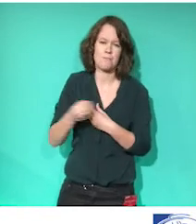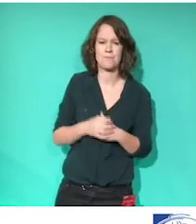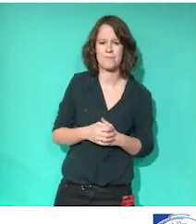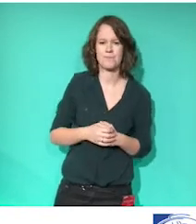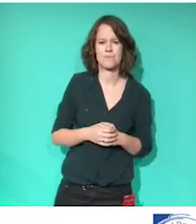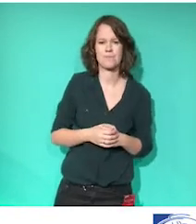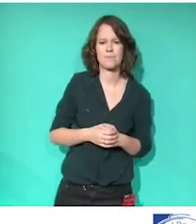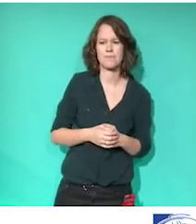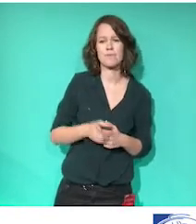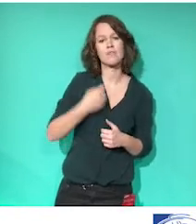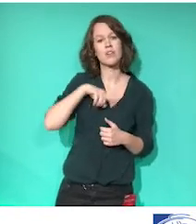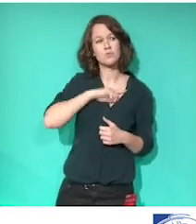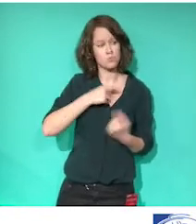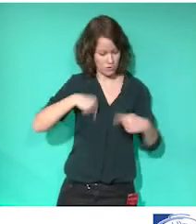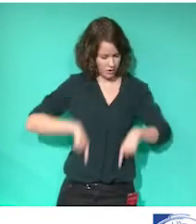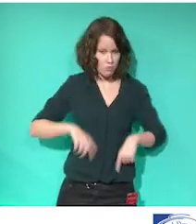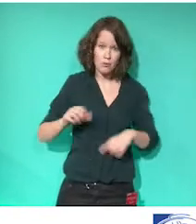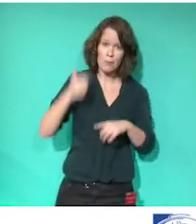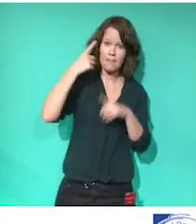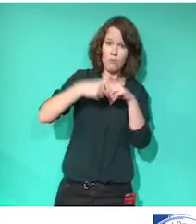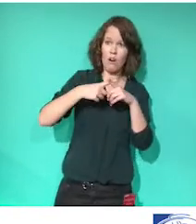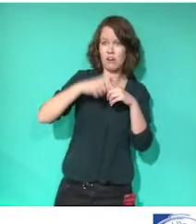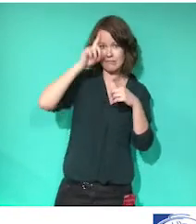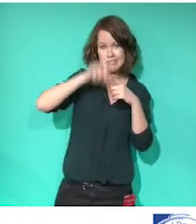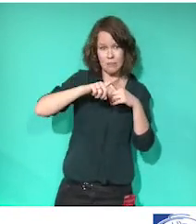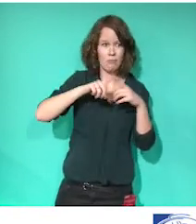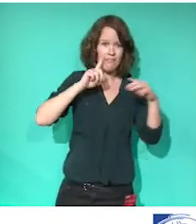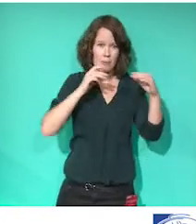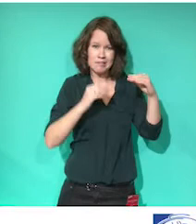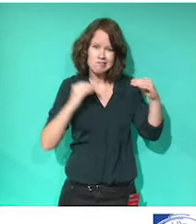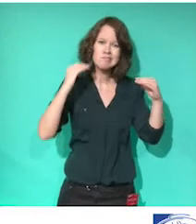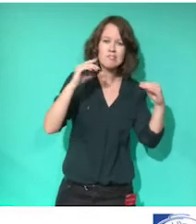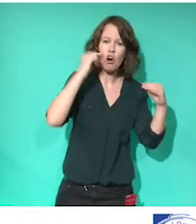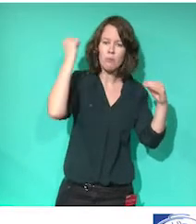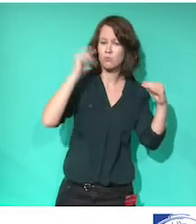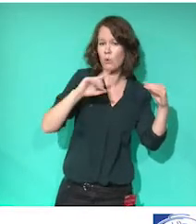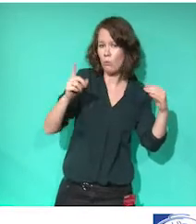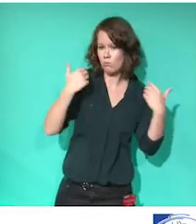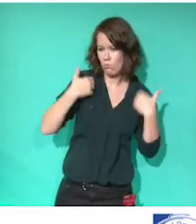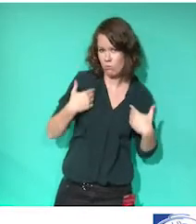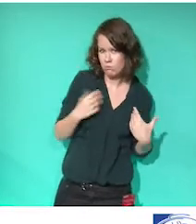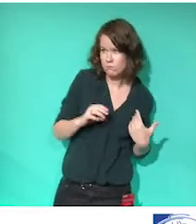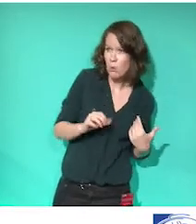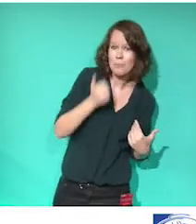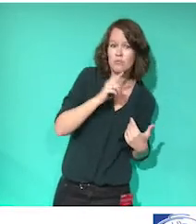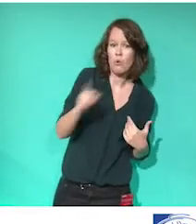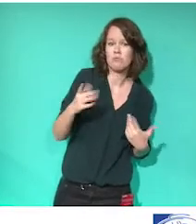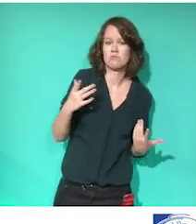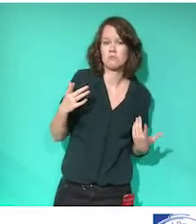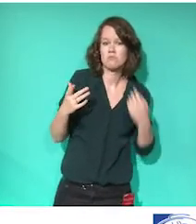sommes pas le premier gouvernement à avoir agi pour l'égalité entre les femmes et les hommes et les droits des femmes. L'an